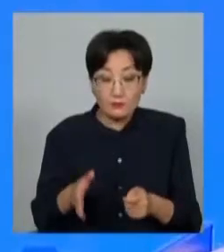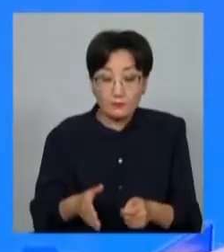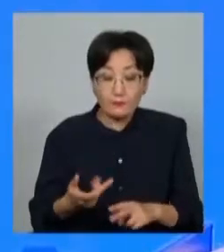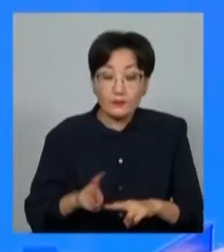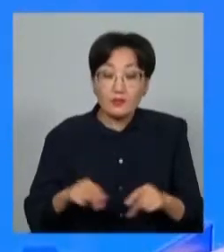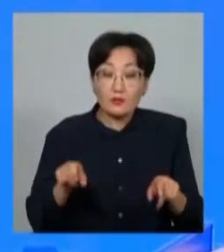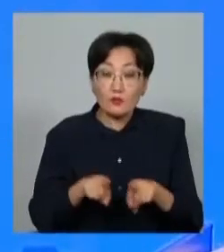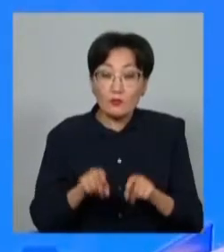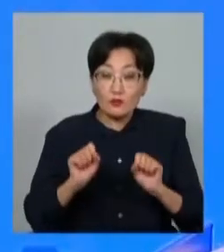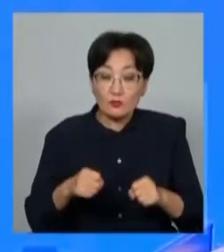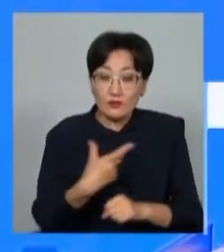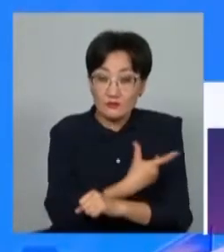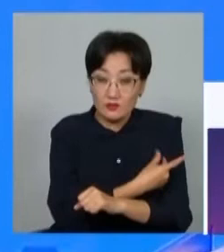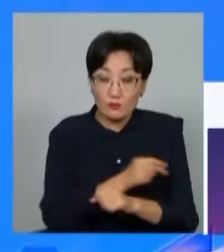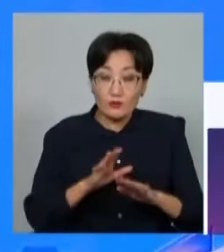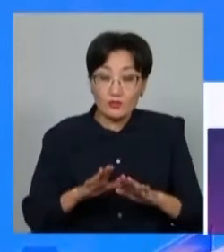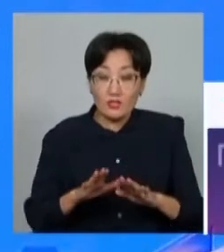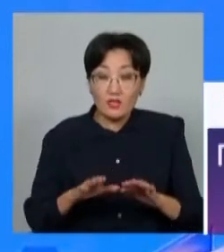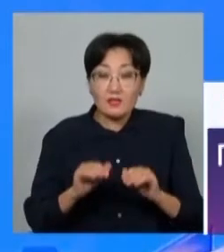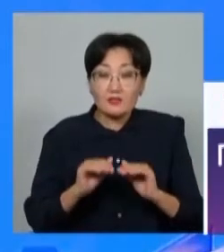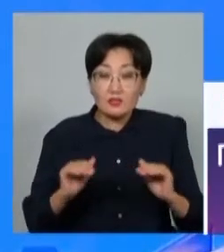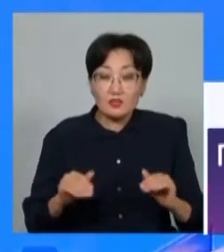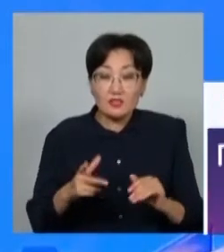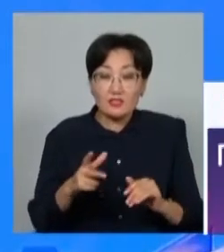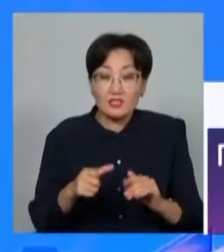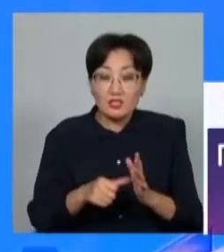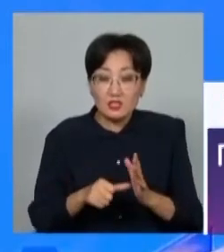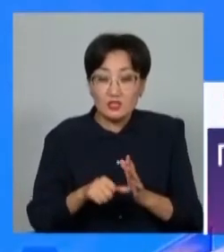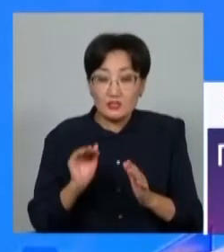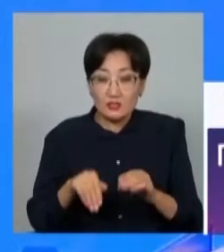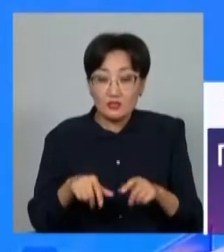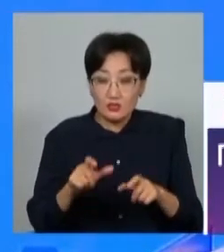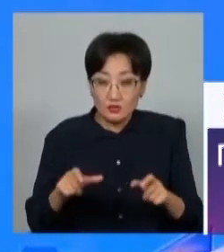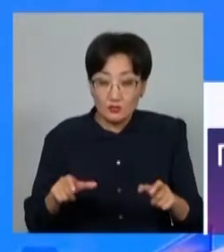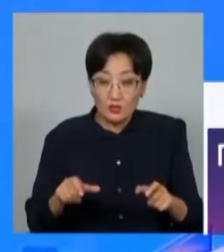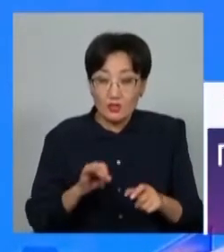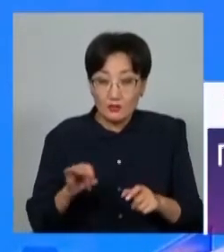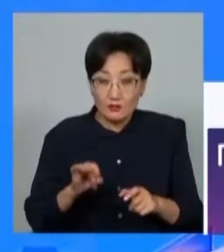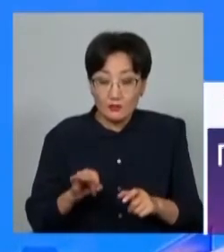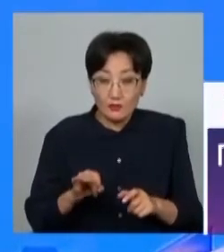также сможем привить вот только одних школьников 306 тысяч человек. И